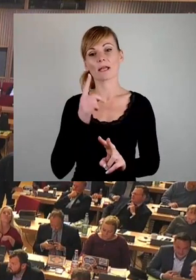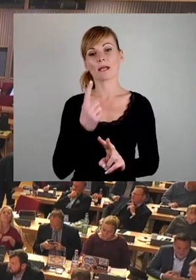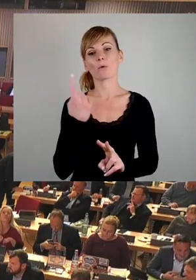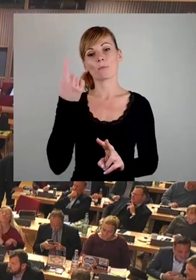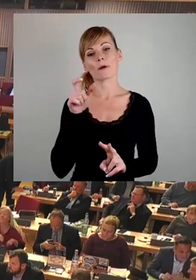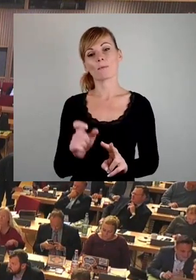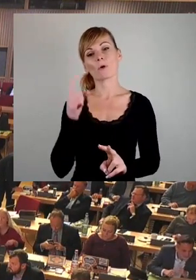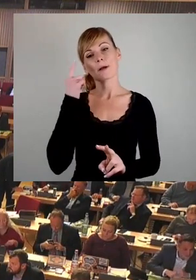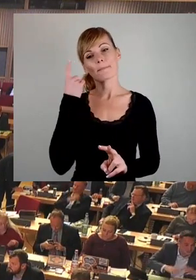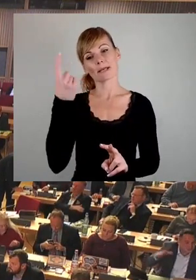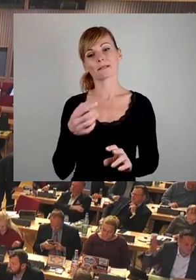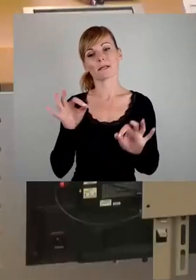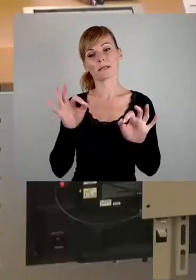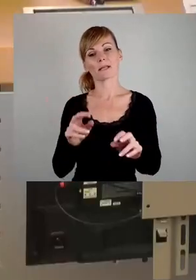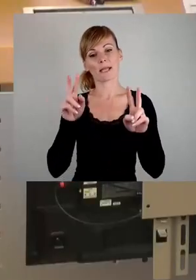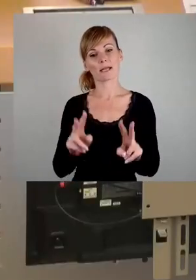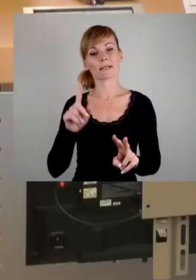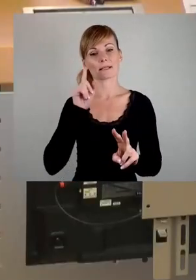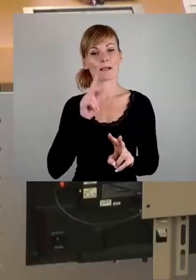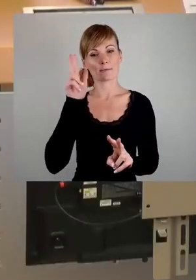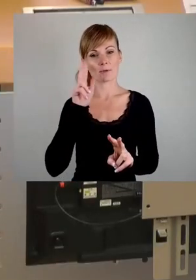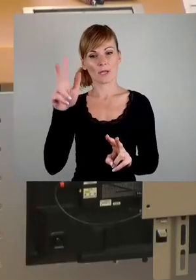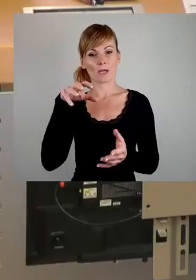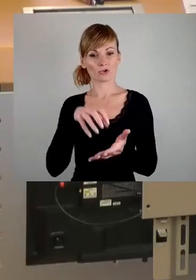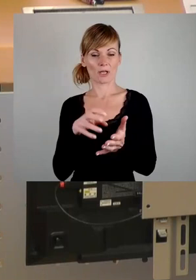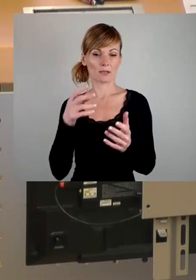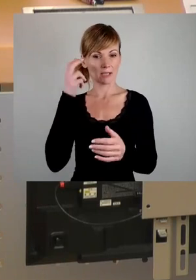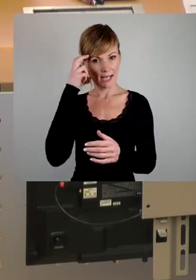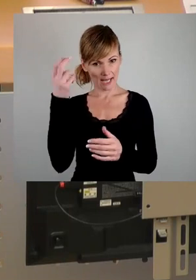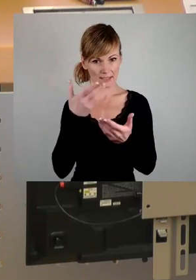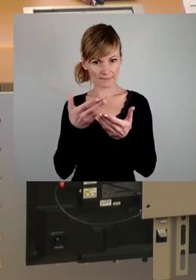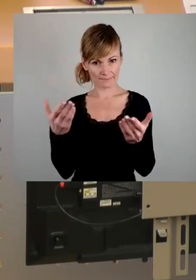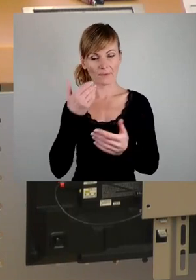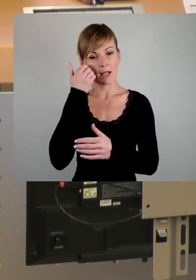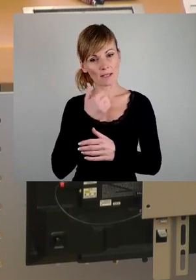sehr geehrte Damen und Herren Stadträte, liebe Vertreter der Presse,